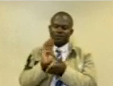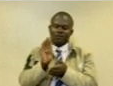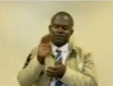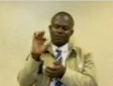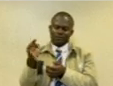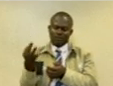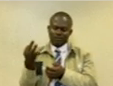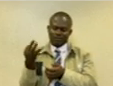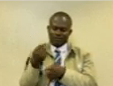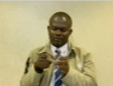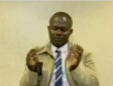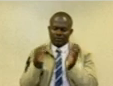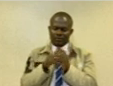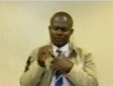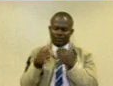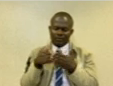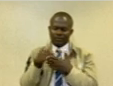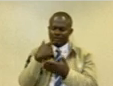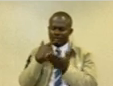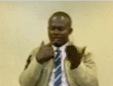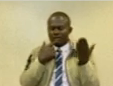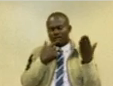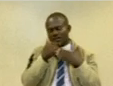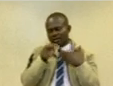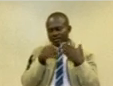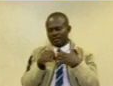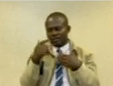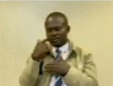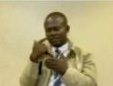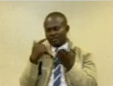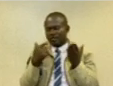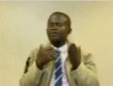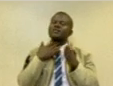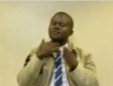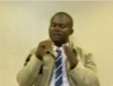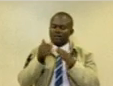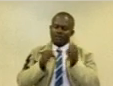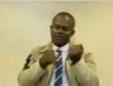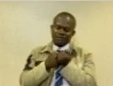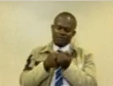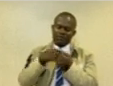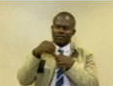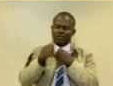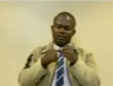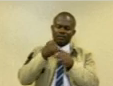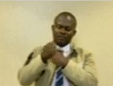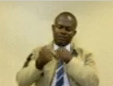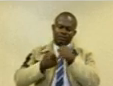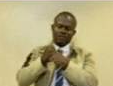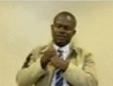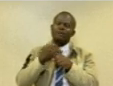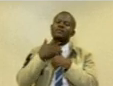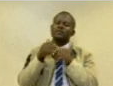3. Kandi uko isoko rikura twifuza ko inkunga yacu twajya tuyitanga buri mwaka tunifuza ko